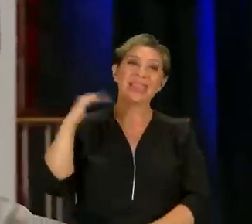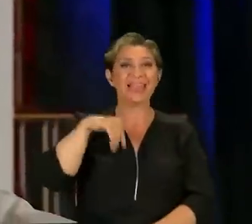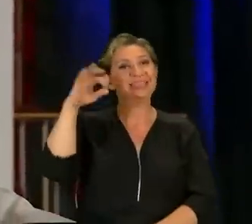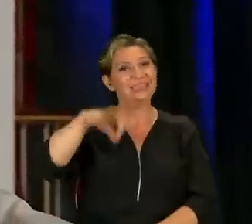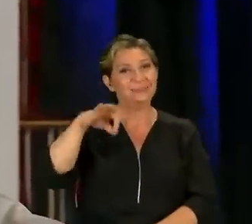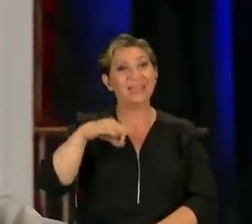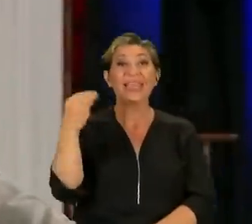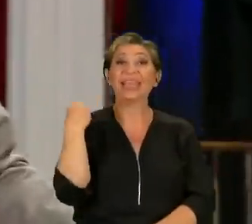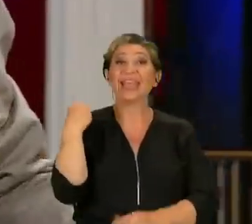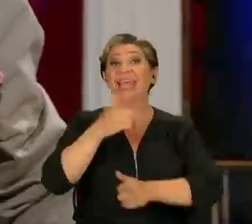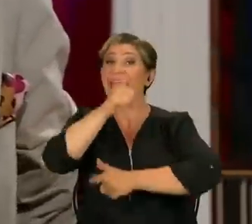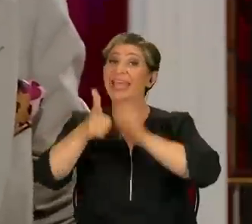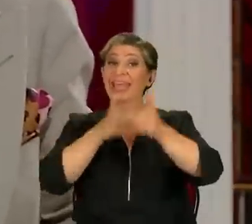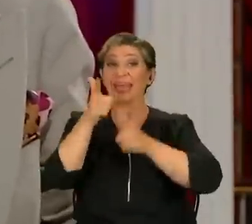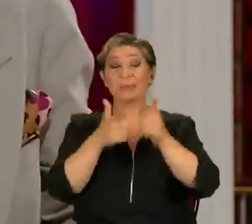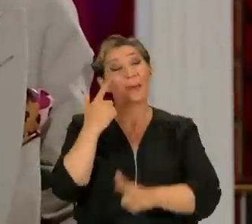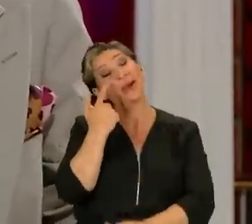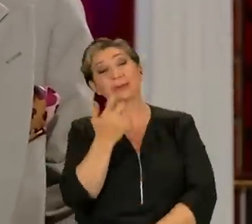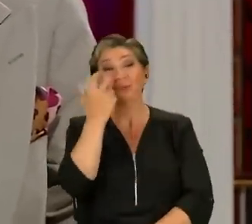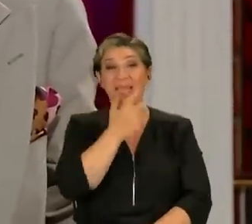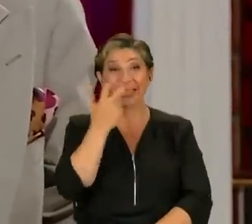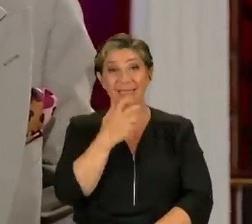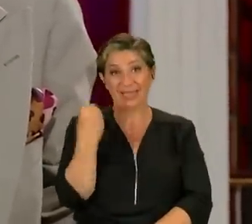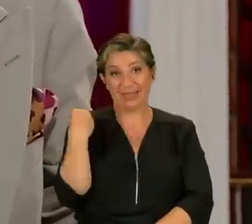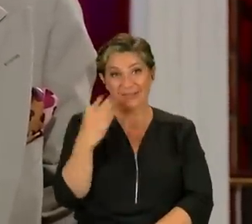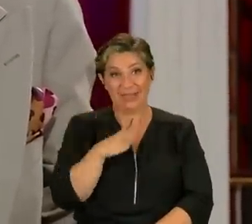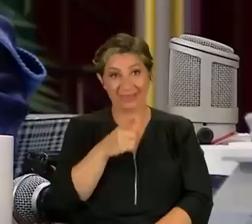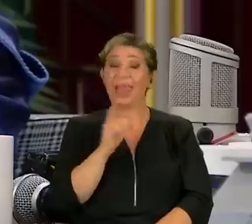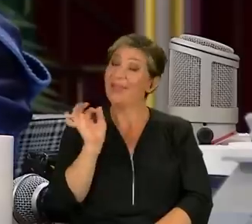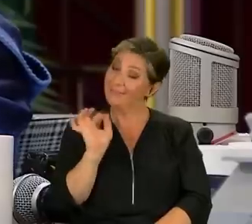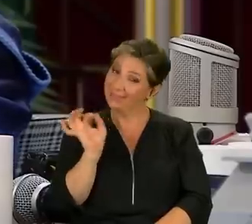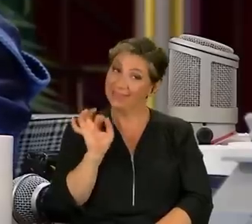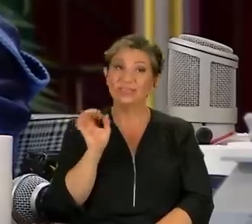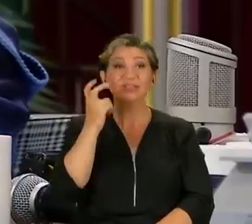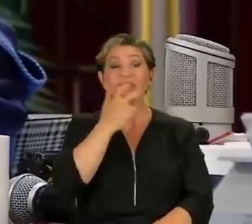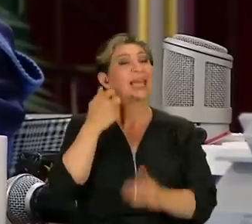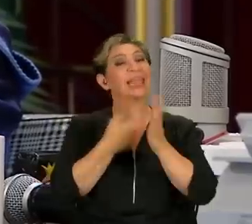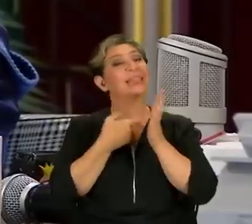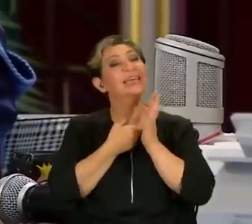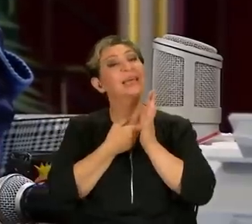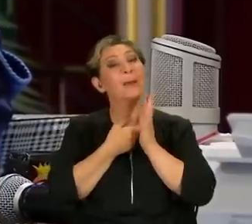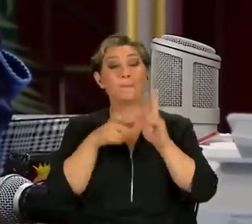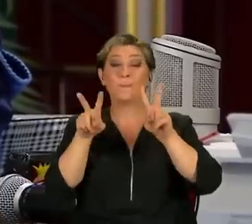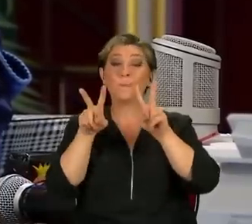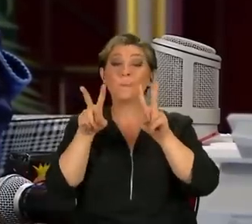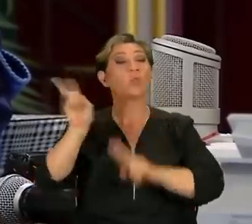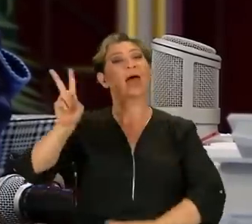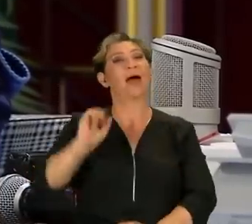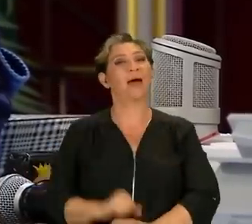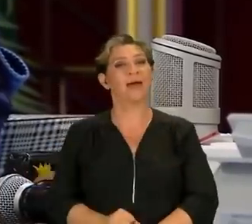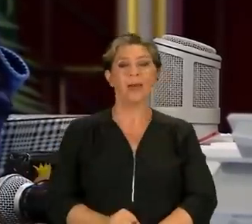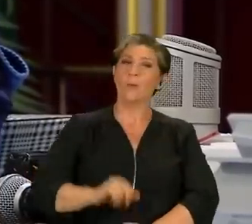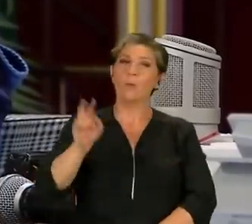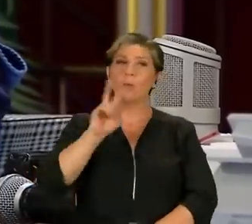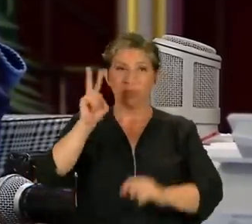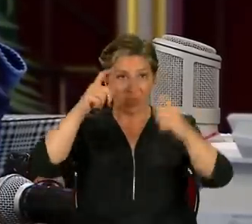şimdi de yeni şarkıya bakalım. Yeni bir şarkı var. Evet. Şarkının adı Moda. Hangi moda